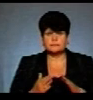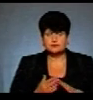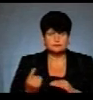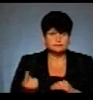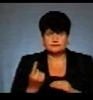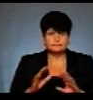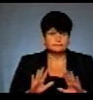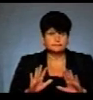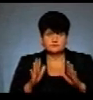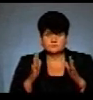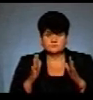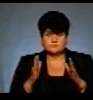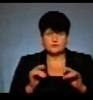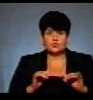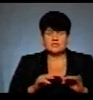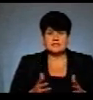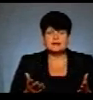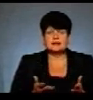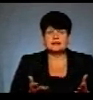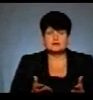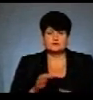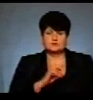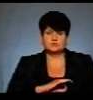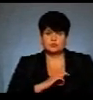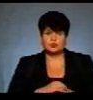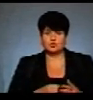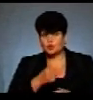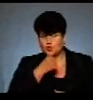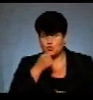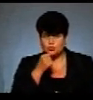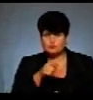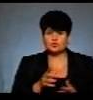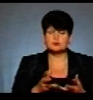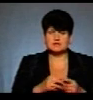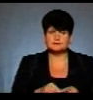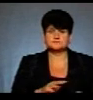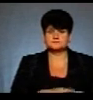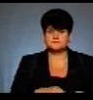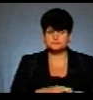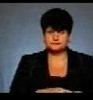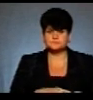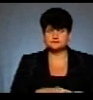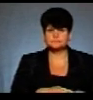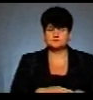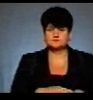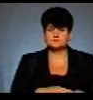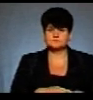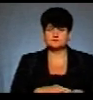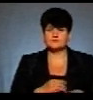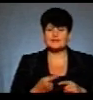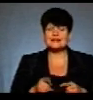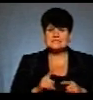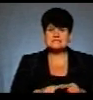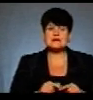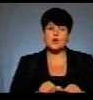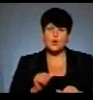поодинокий випадок, то дії, які застосовують дорослі, в тому числі правоохоронні органи, це